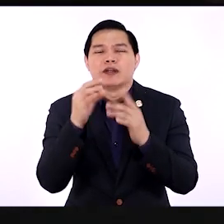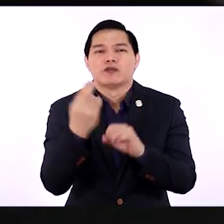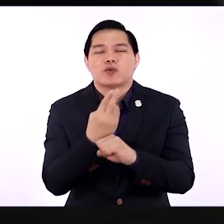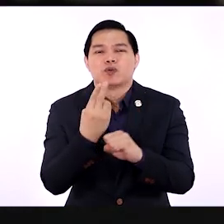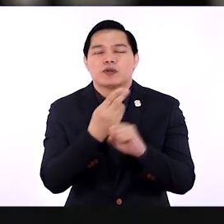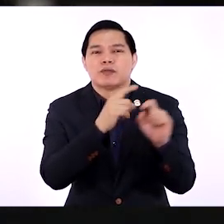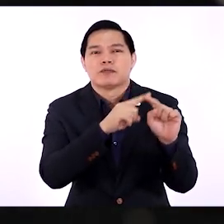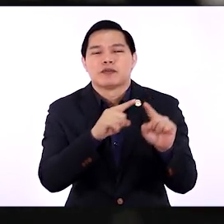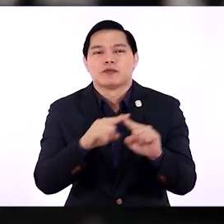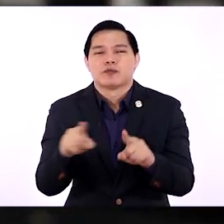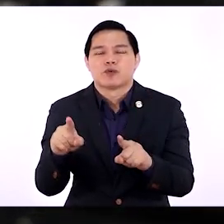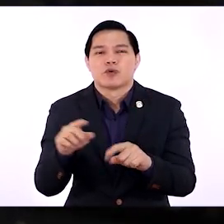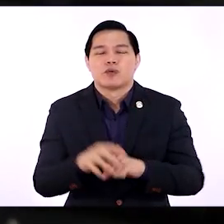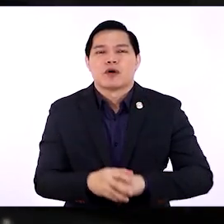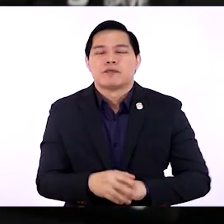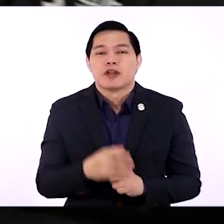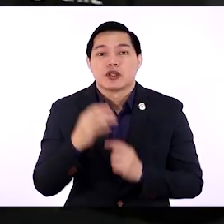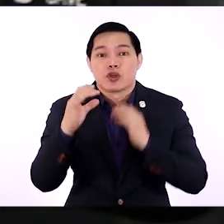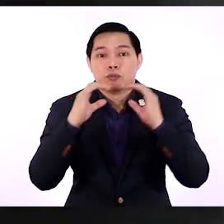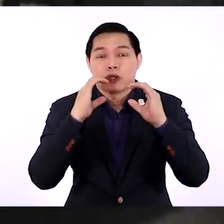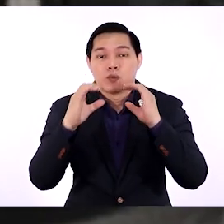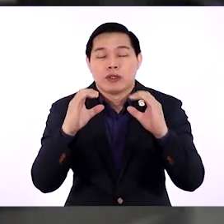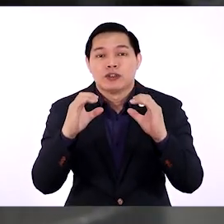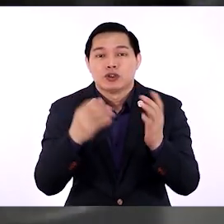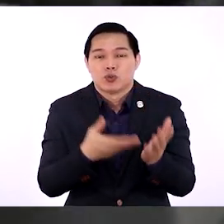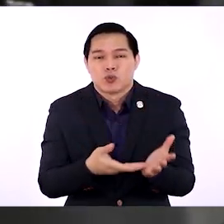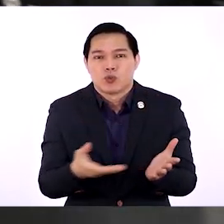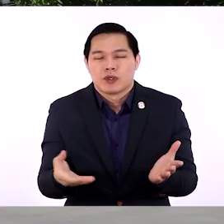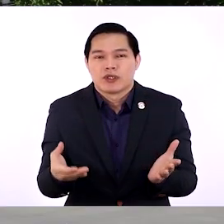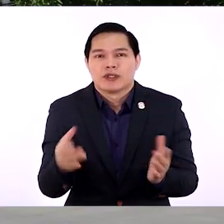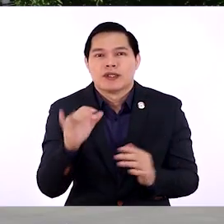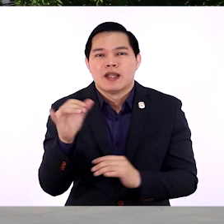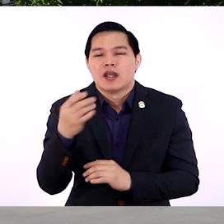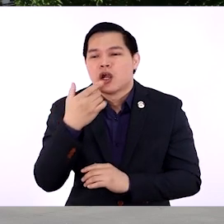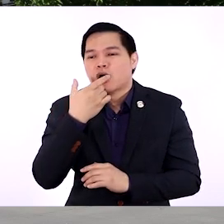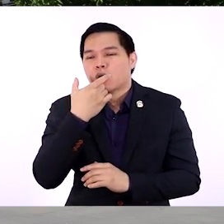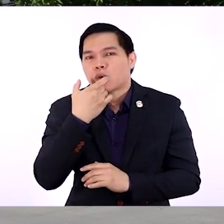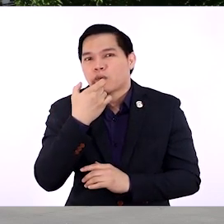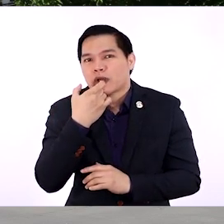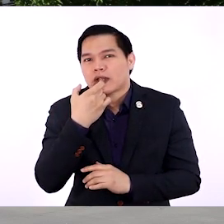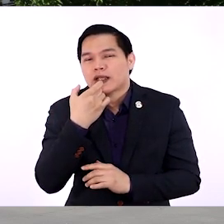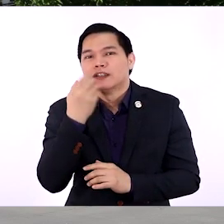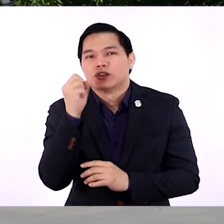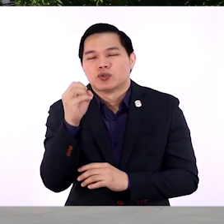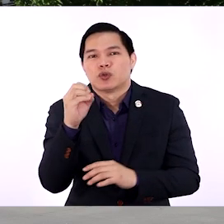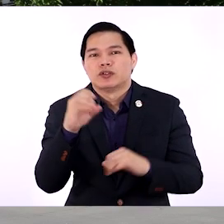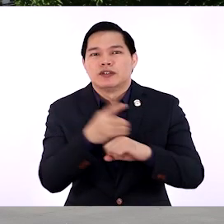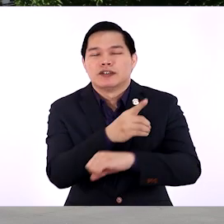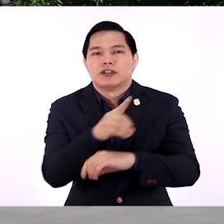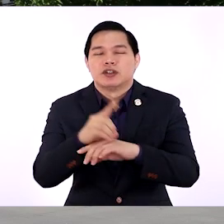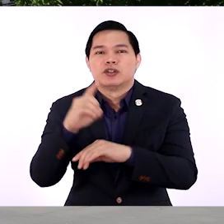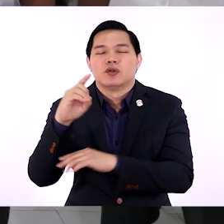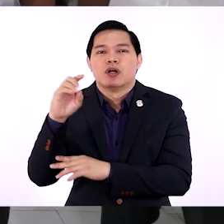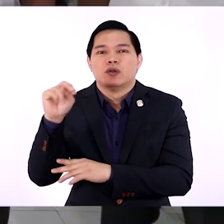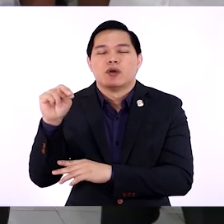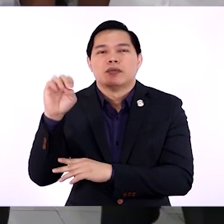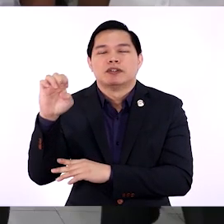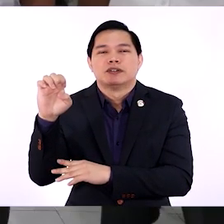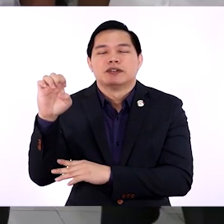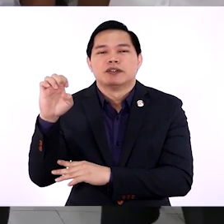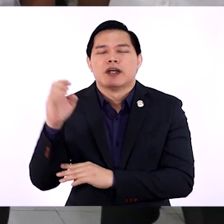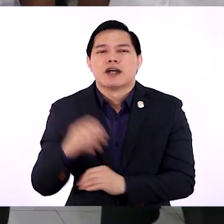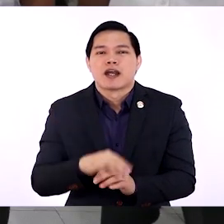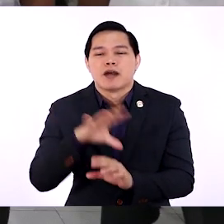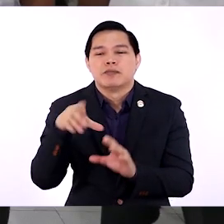iba't ibang telecommunications equipment tulad ng radyo. Kaya naman sa distrito ng Cabanatuan City, Nueva Ecija, ang